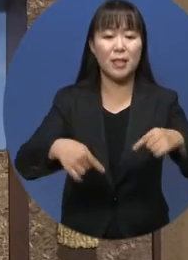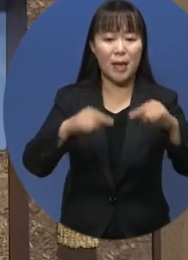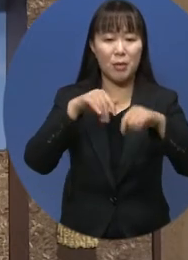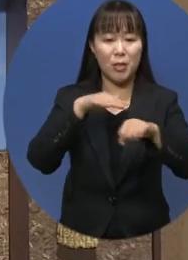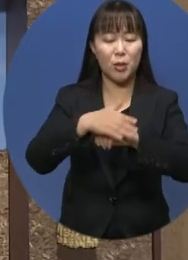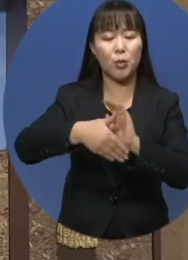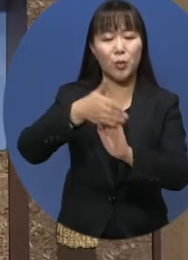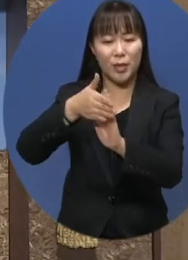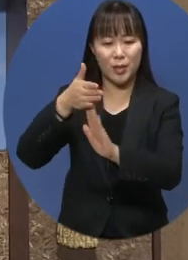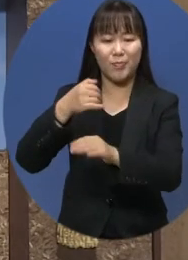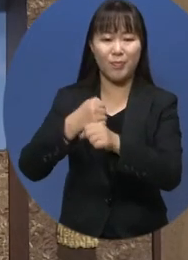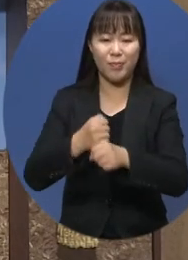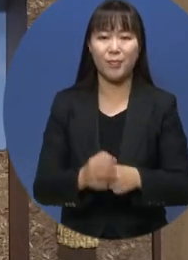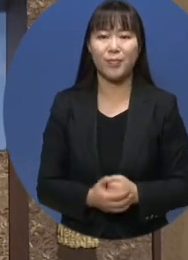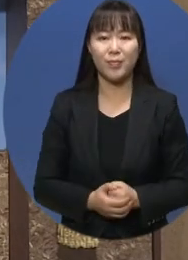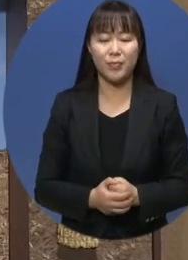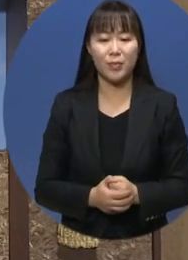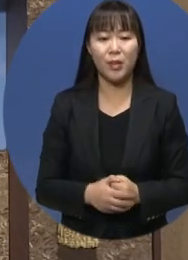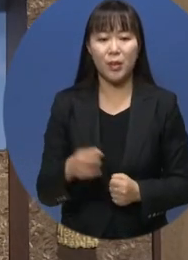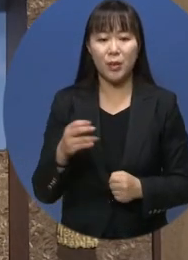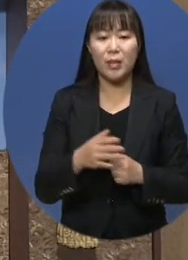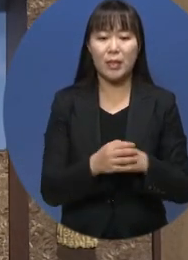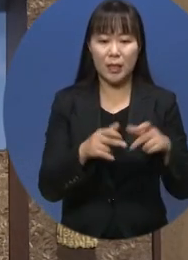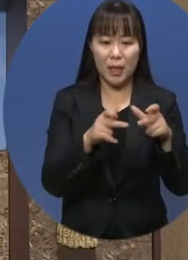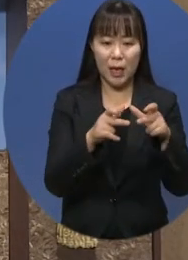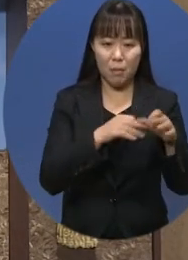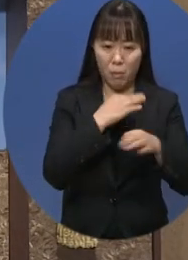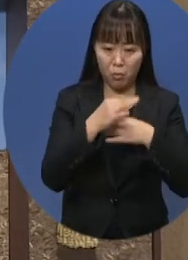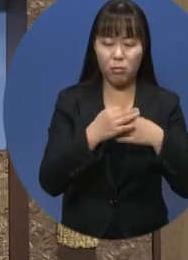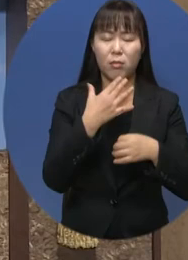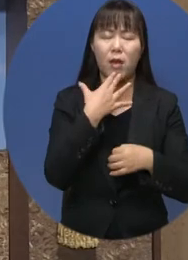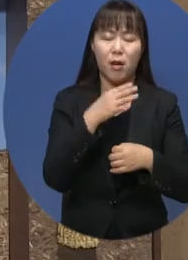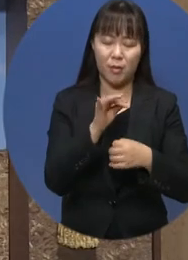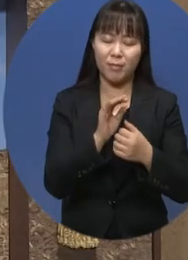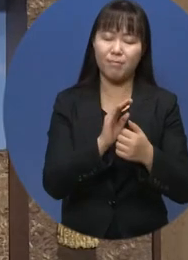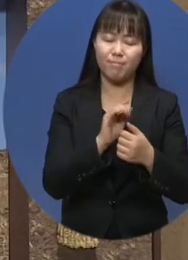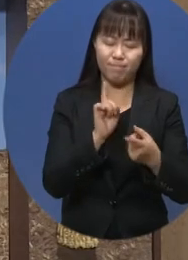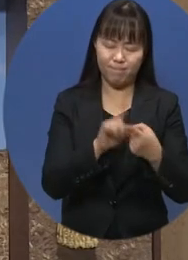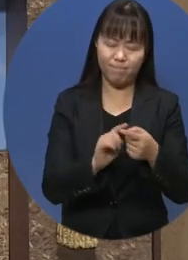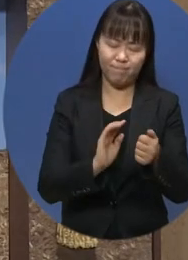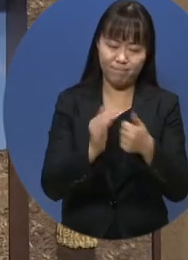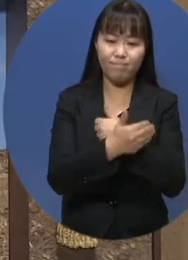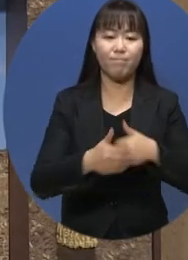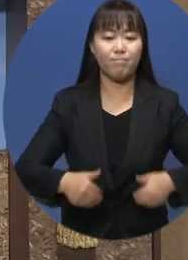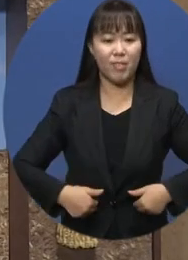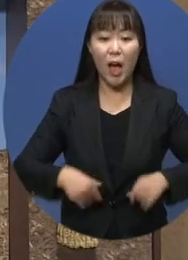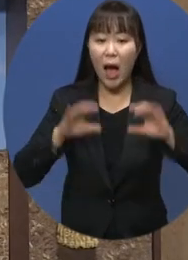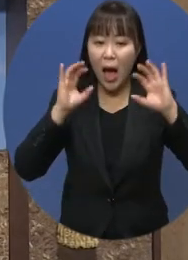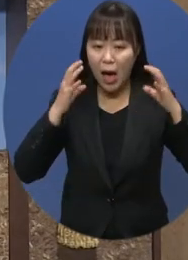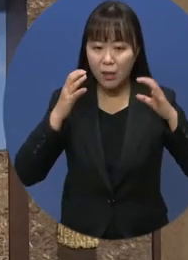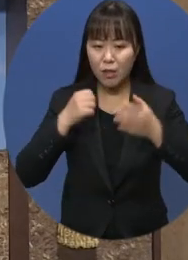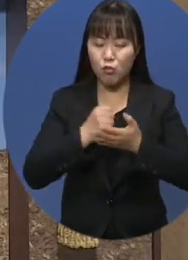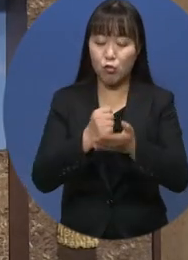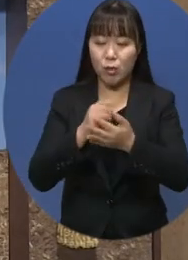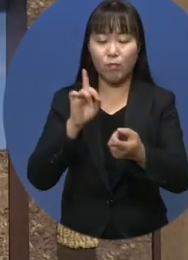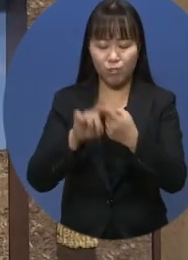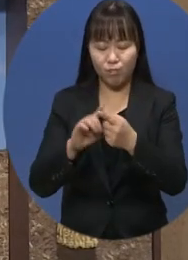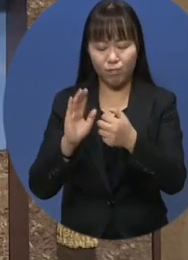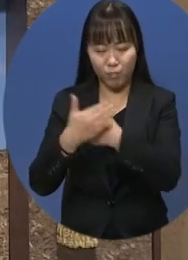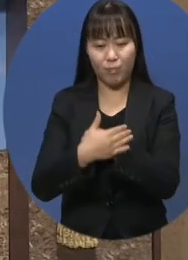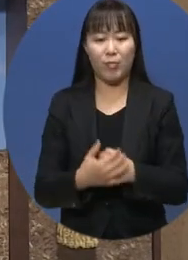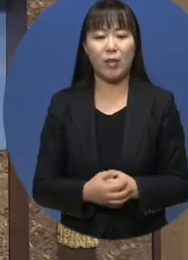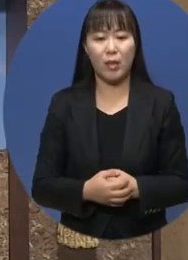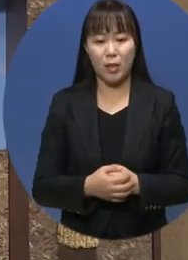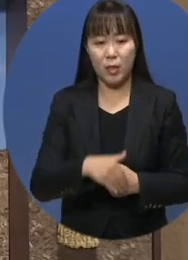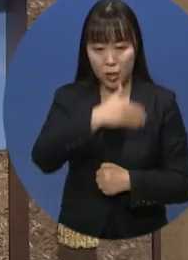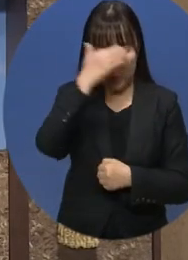도시를 만드는 겁니다 거기에서 장애인의 목소리 당연히 보장되어야 되고 아이들의 주장 보장돼야 되고